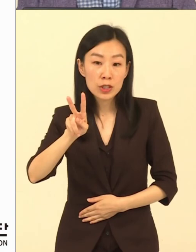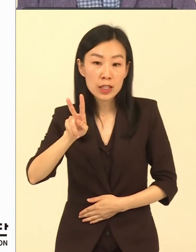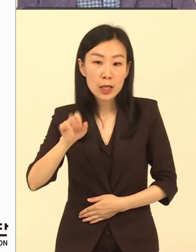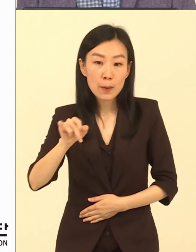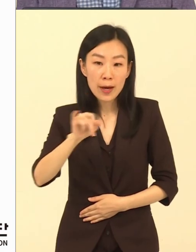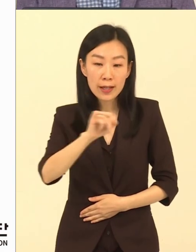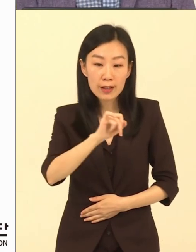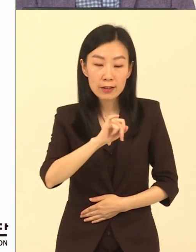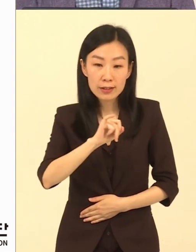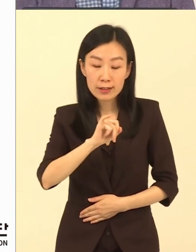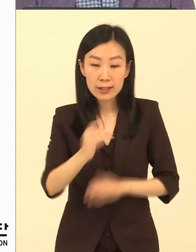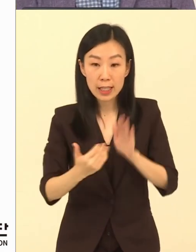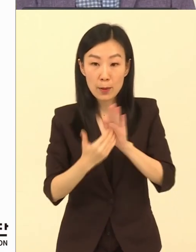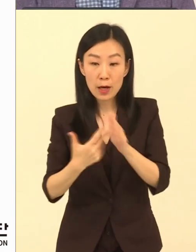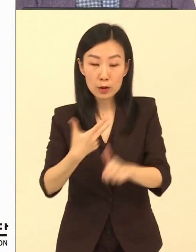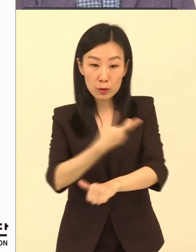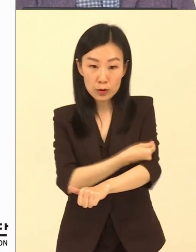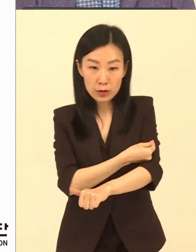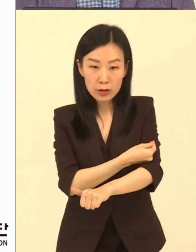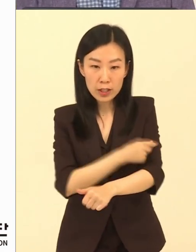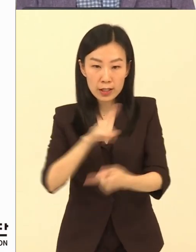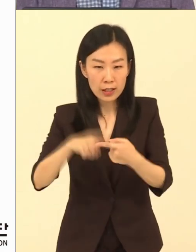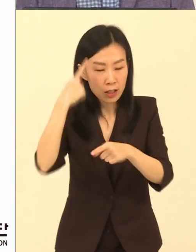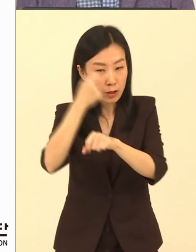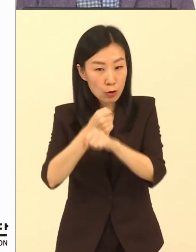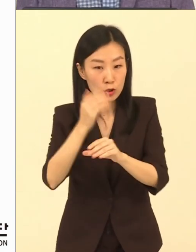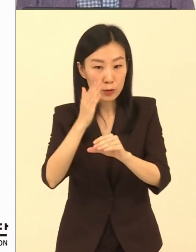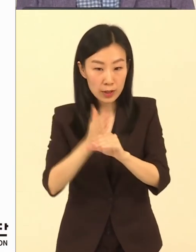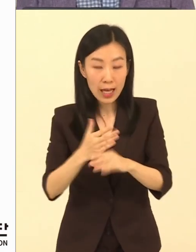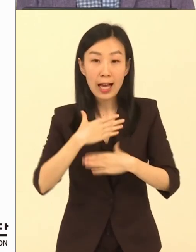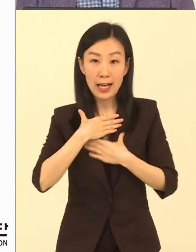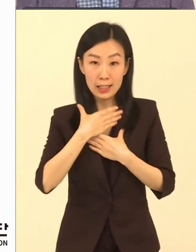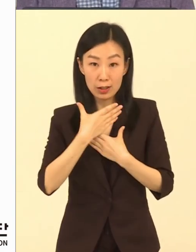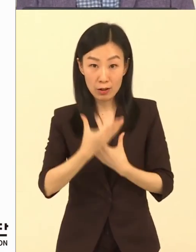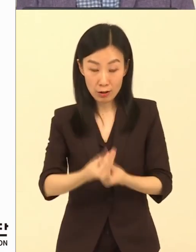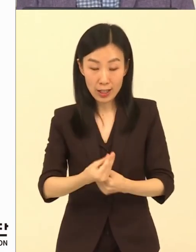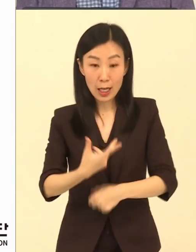안전하게 백신을 맞으셔도 되겠습니다.